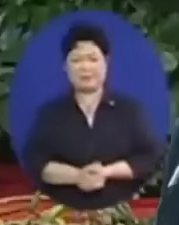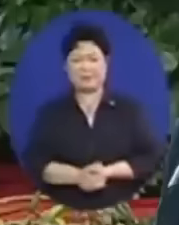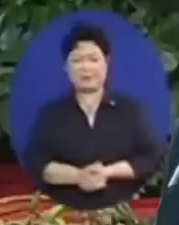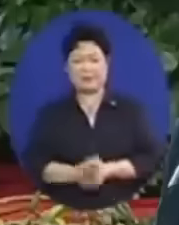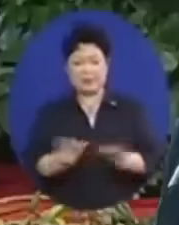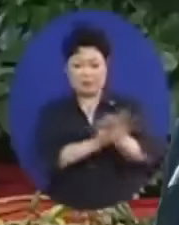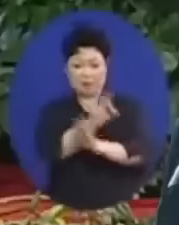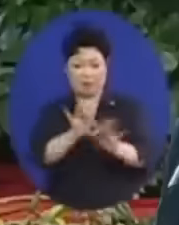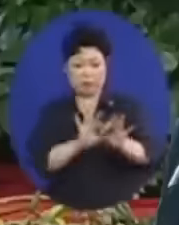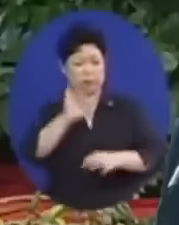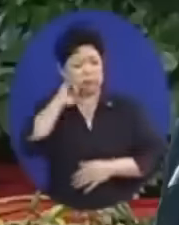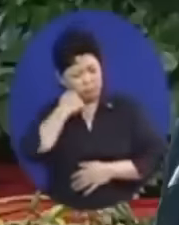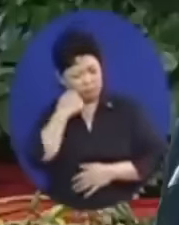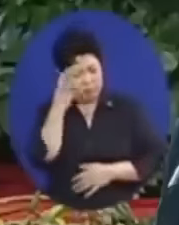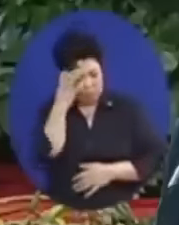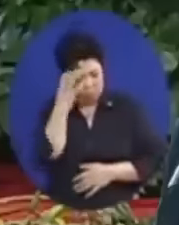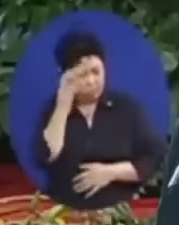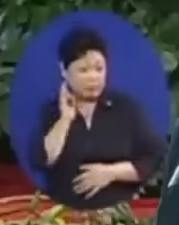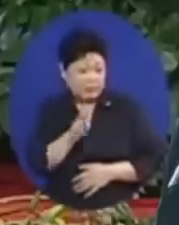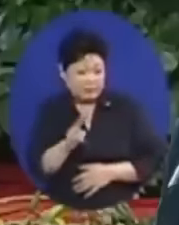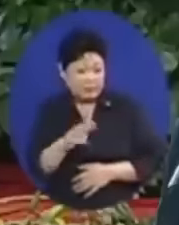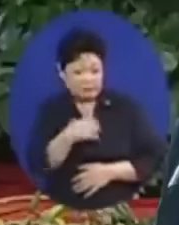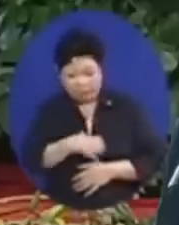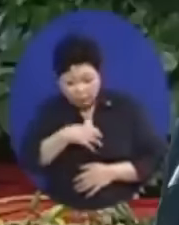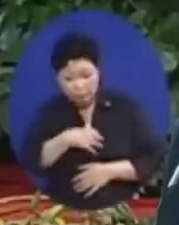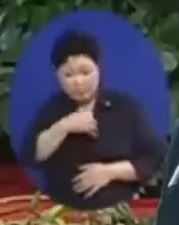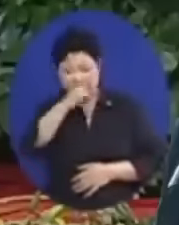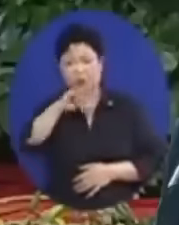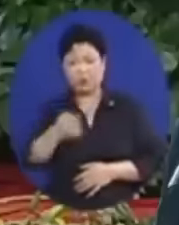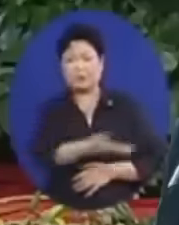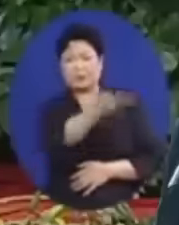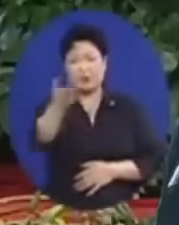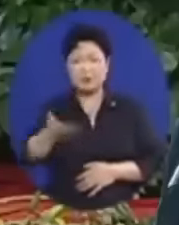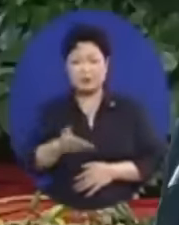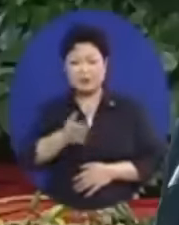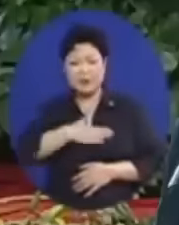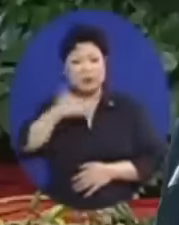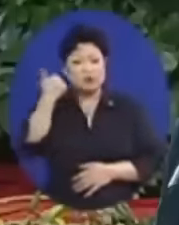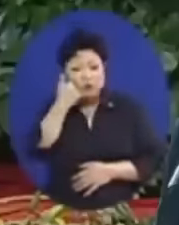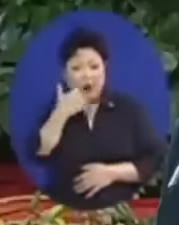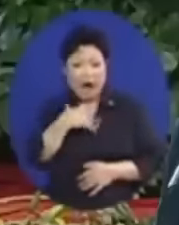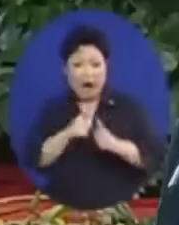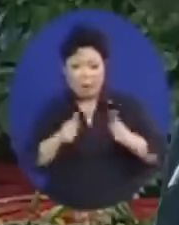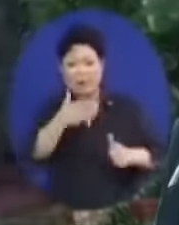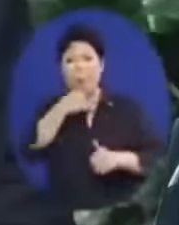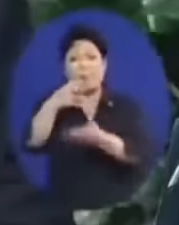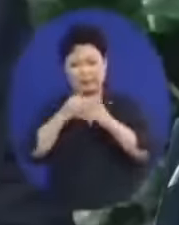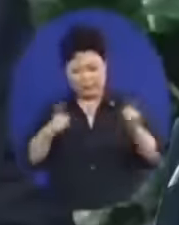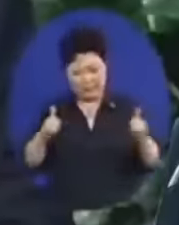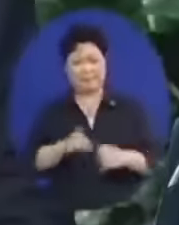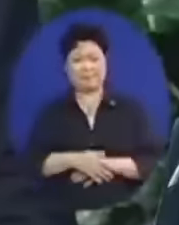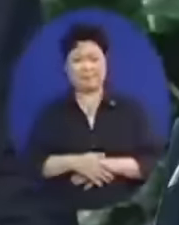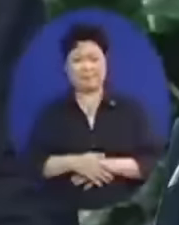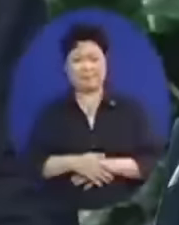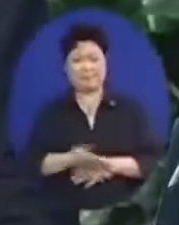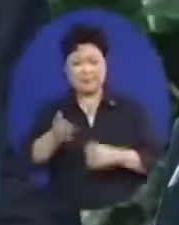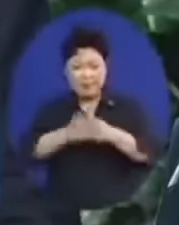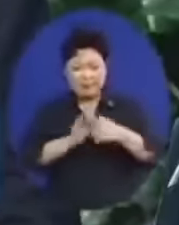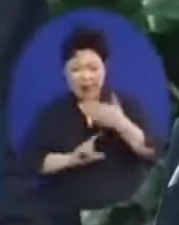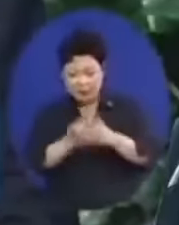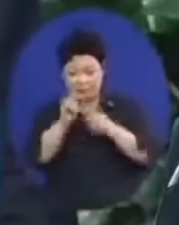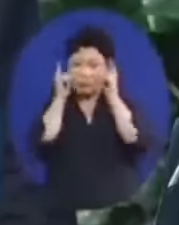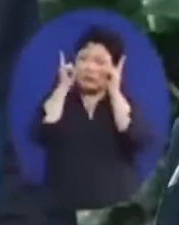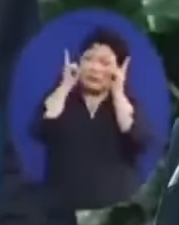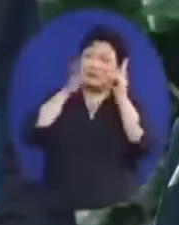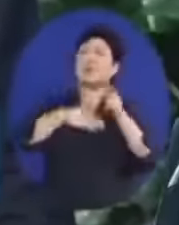경제가 나쁘고 아무리 고통스럽고 괴로워도 여러분의 정체성은 뭡니까? 아브라함의 복을 받은 사람인 것입니다. 그러므로 아침에